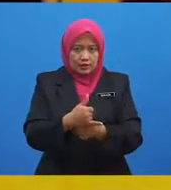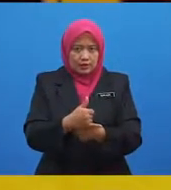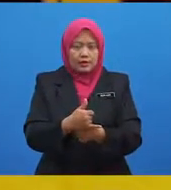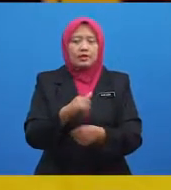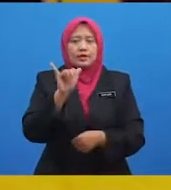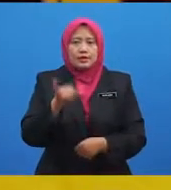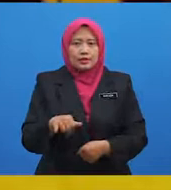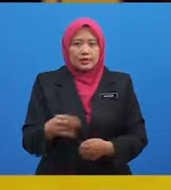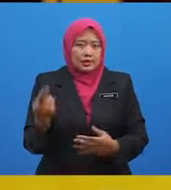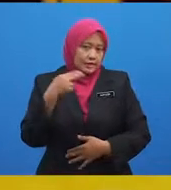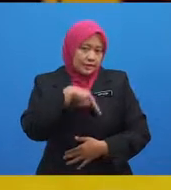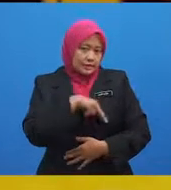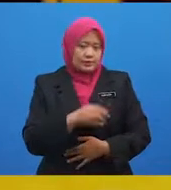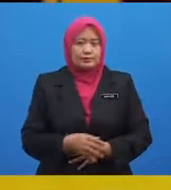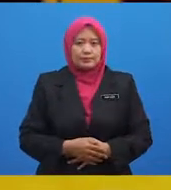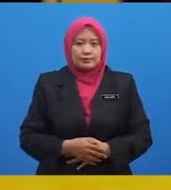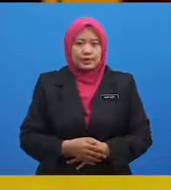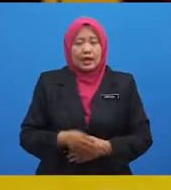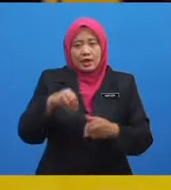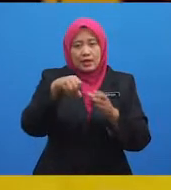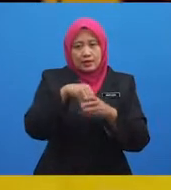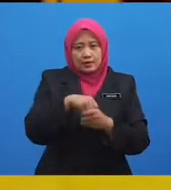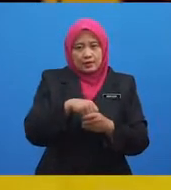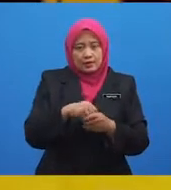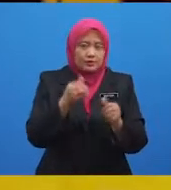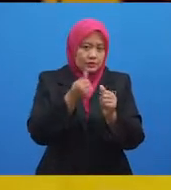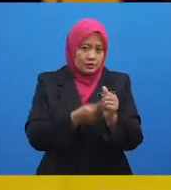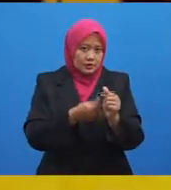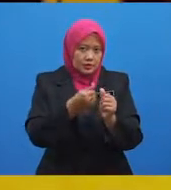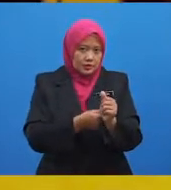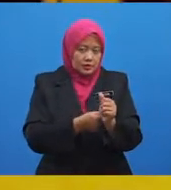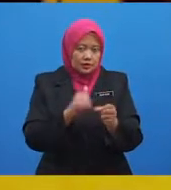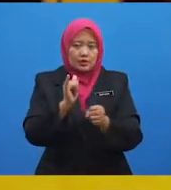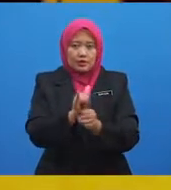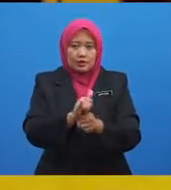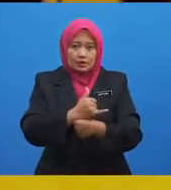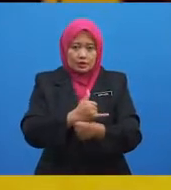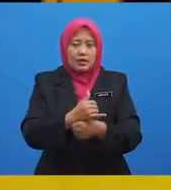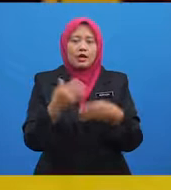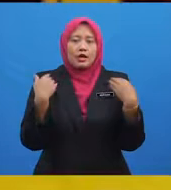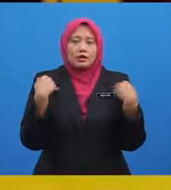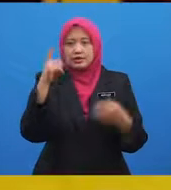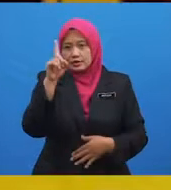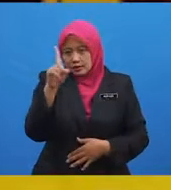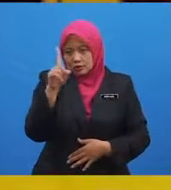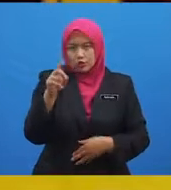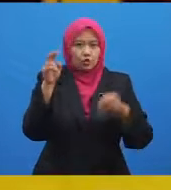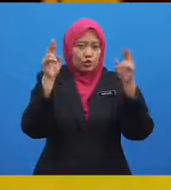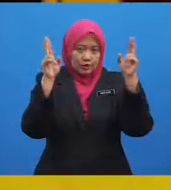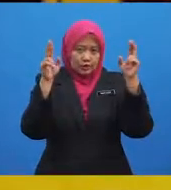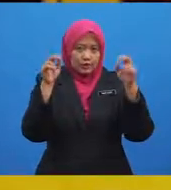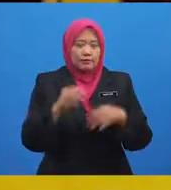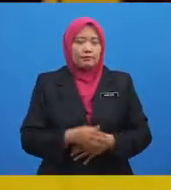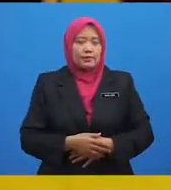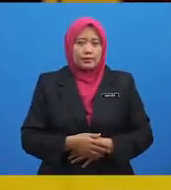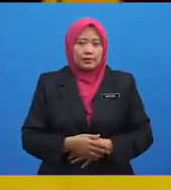dihasilkannya. Dalam setiap karya, hanya terdapat satu sahaja tema, manakala persoalan ialah